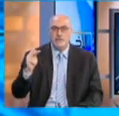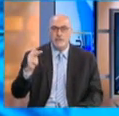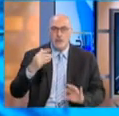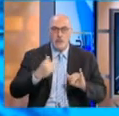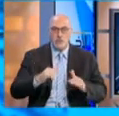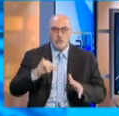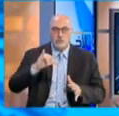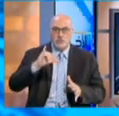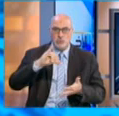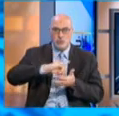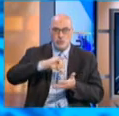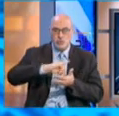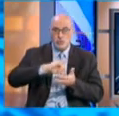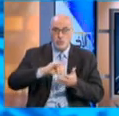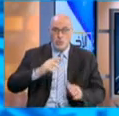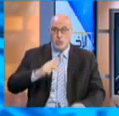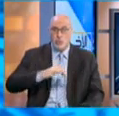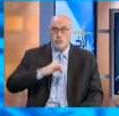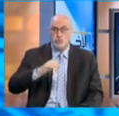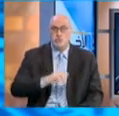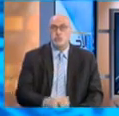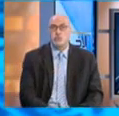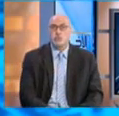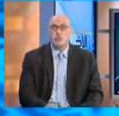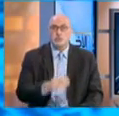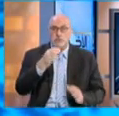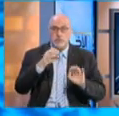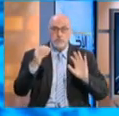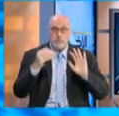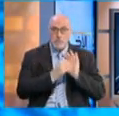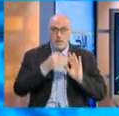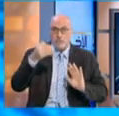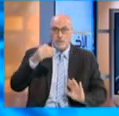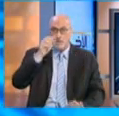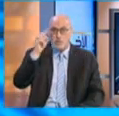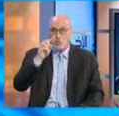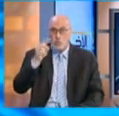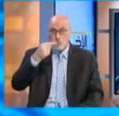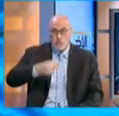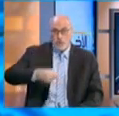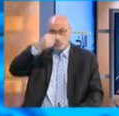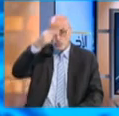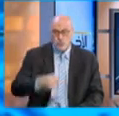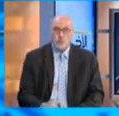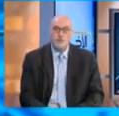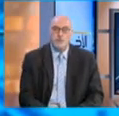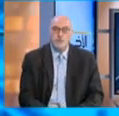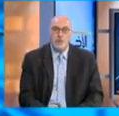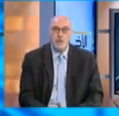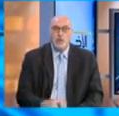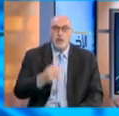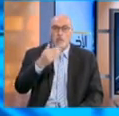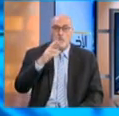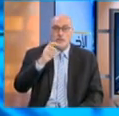بالعاصمة حيز الاستغلال بقدرة إنتاج تصل إلى 10,000 متر مكعب يوميا. محطة المرسى بالعاصمة